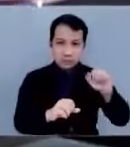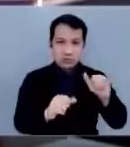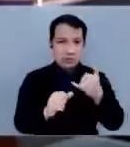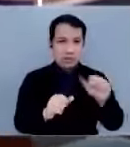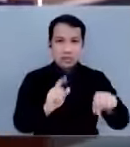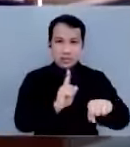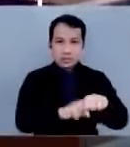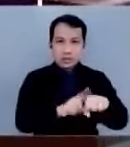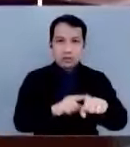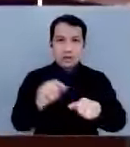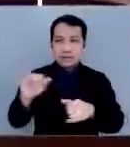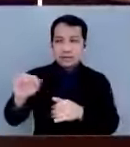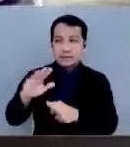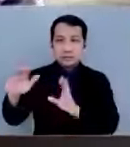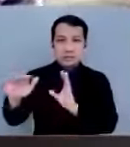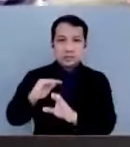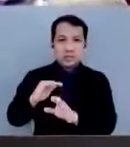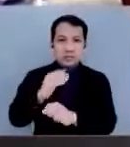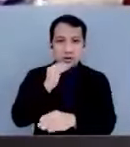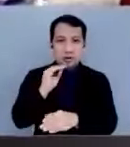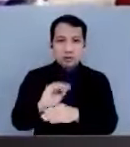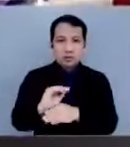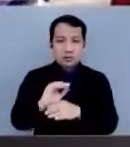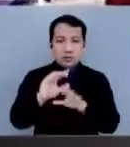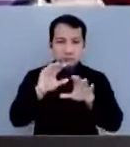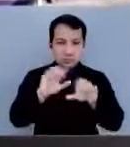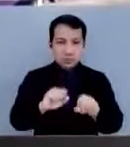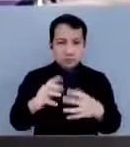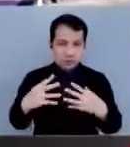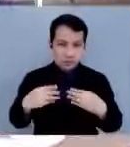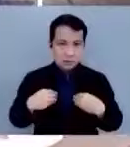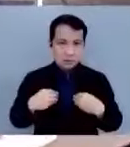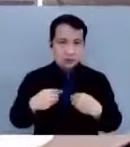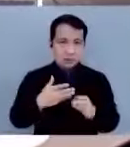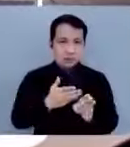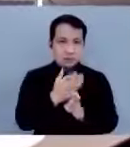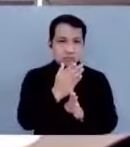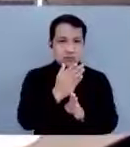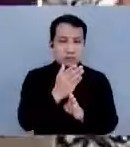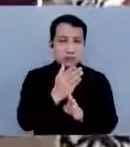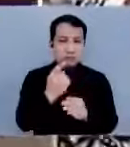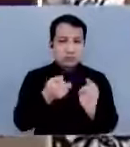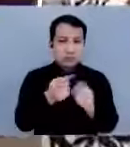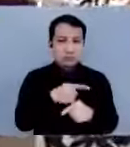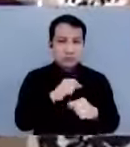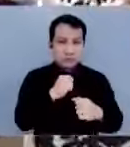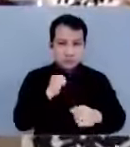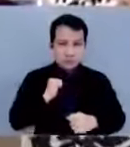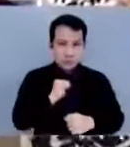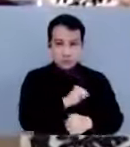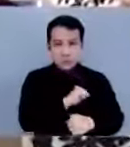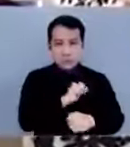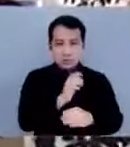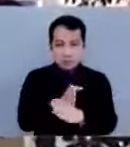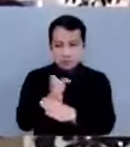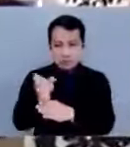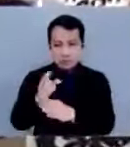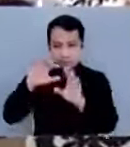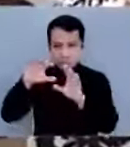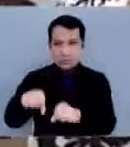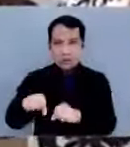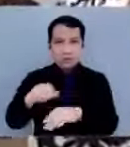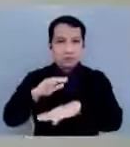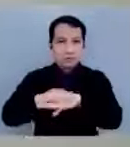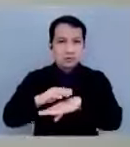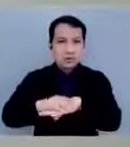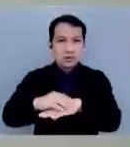ilabas ng Senado ang arrest order. Pero pwede rin naman daw dumiretso ang mga tauhan ng Senado sa pag-aresto kay Quiboloy. Paalala lang ng